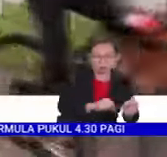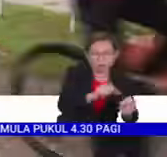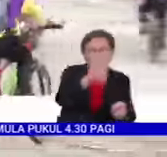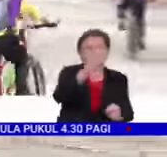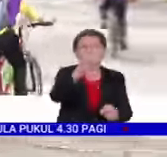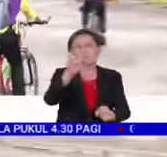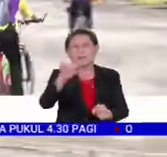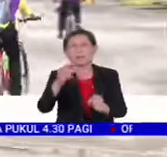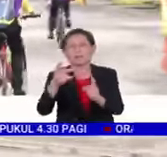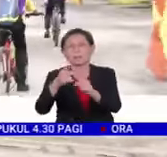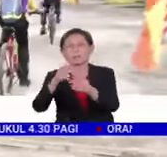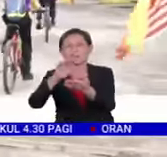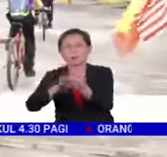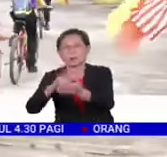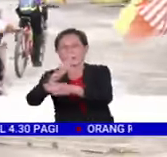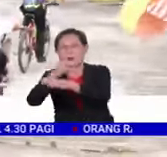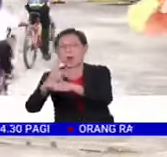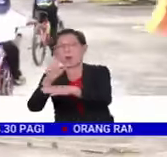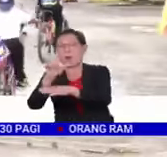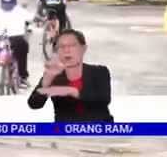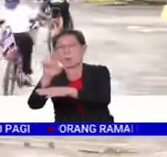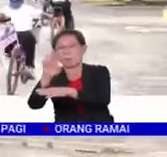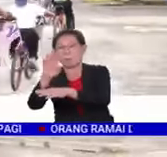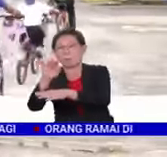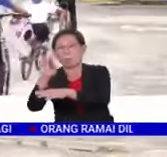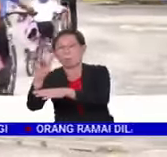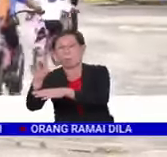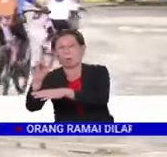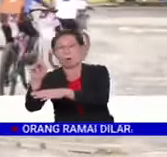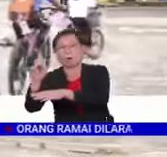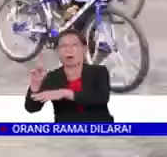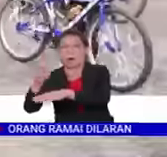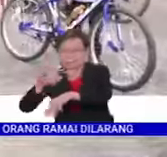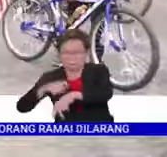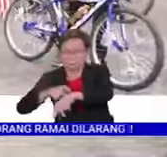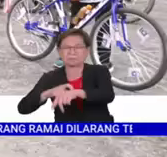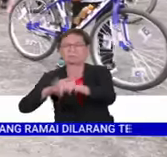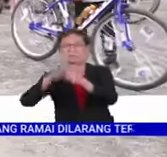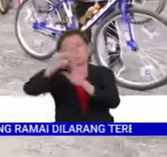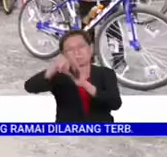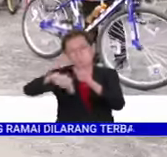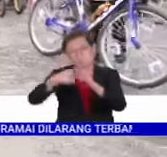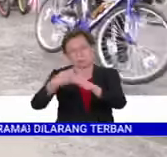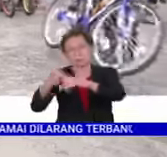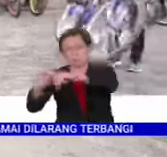Sekolah Kebangsaan Lubuk Kelubi mengambil masa kira-kira 1.5 jam.